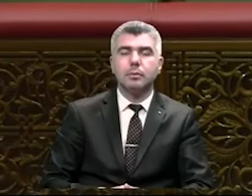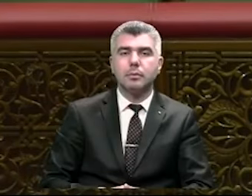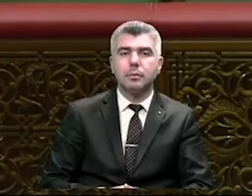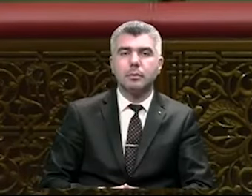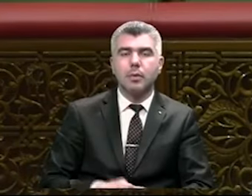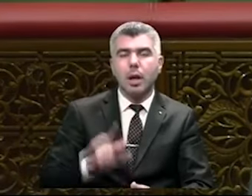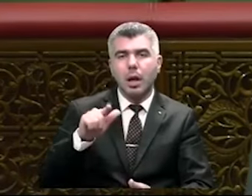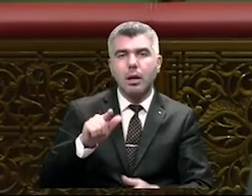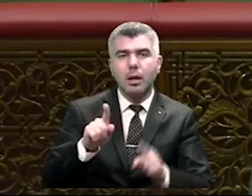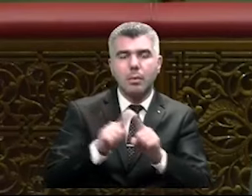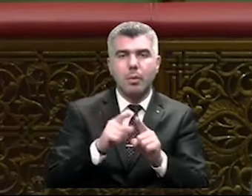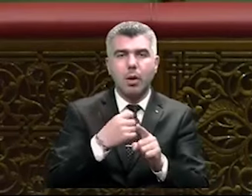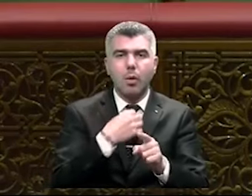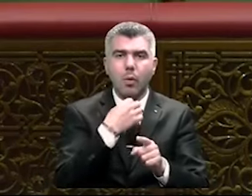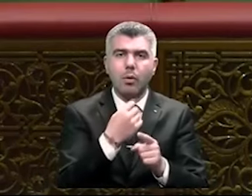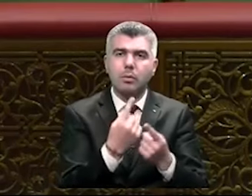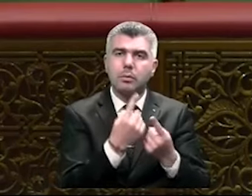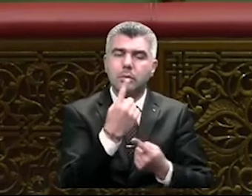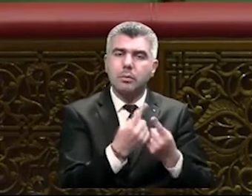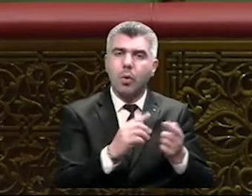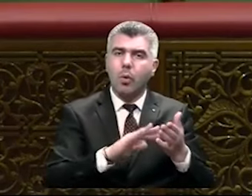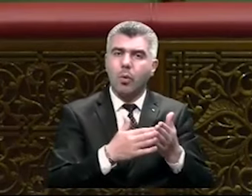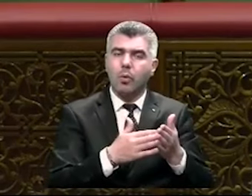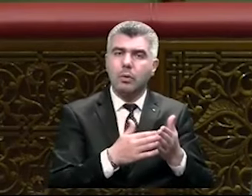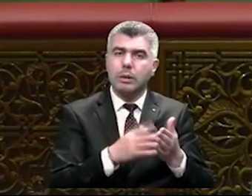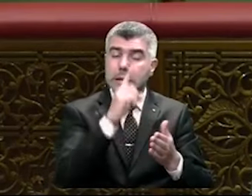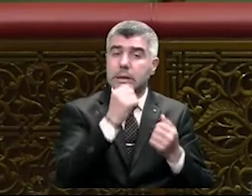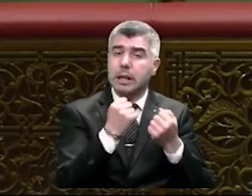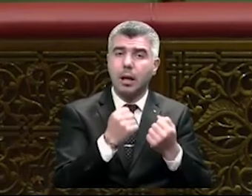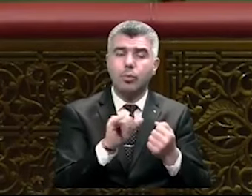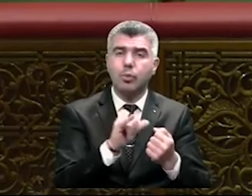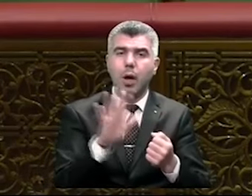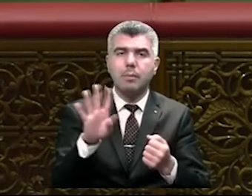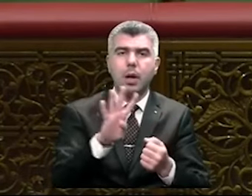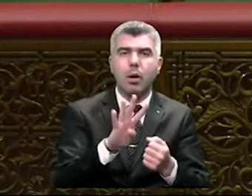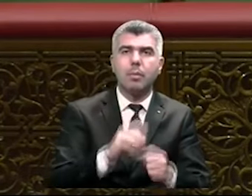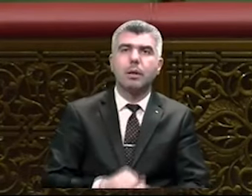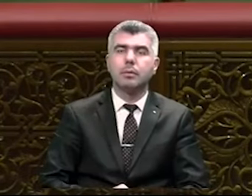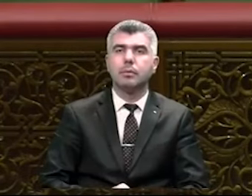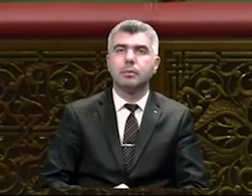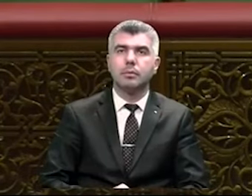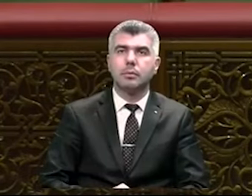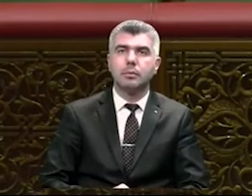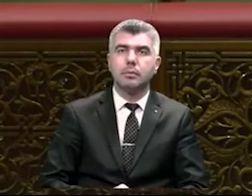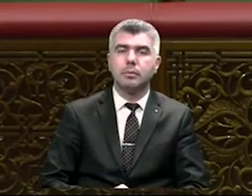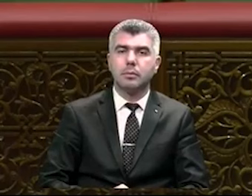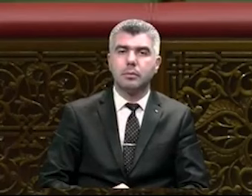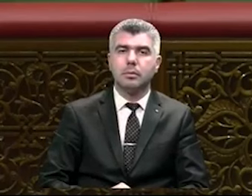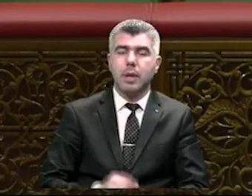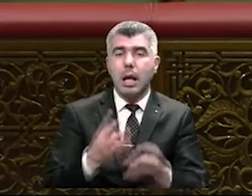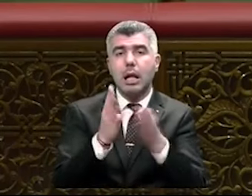الجبله تمخ ف صغيرا المب 4 طلب